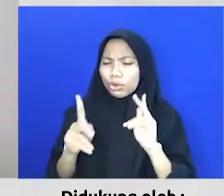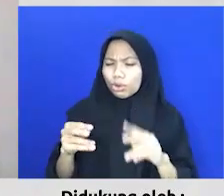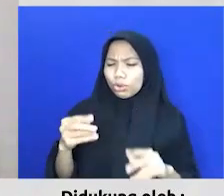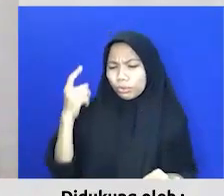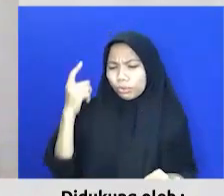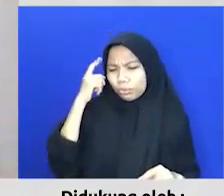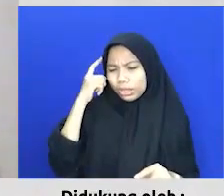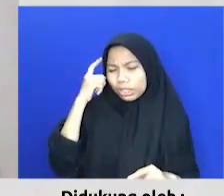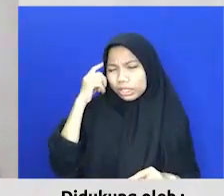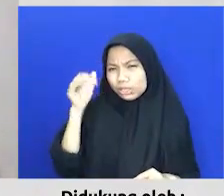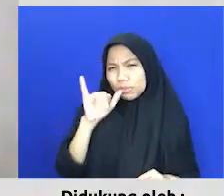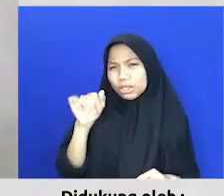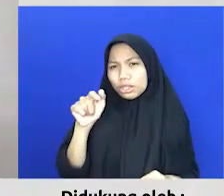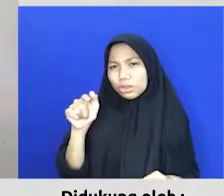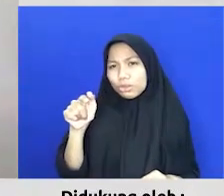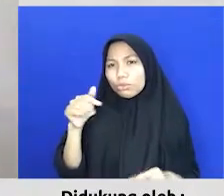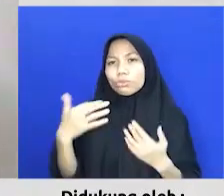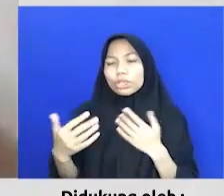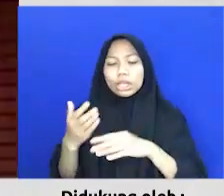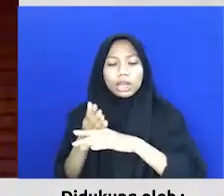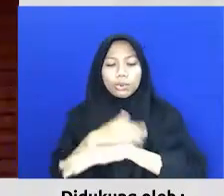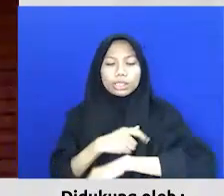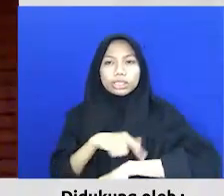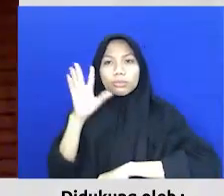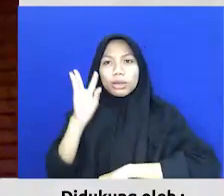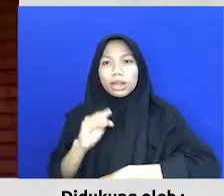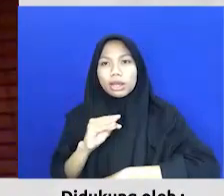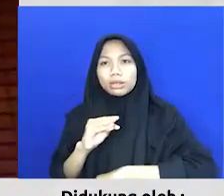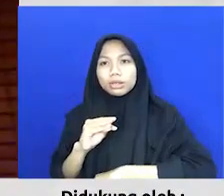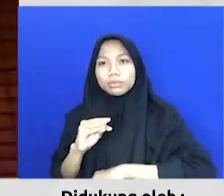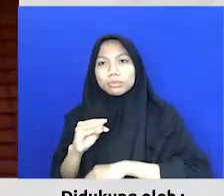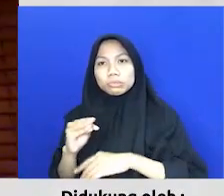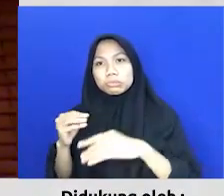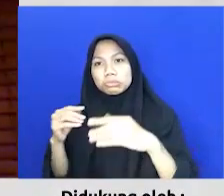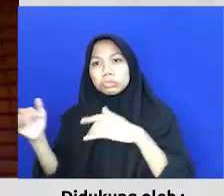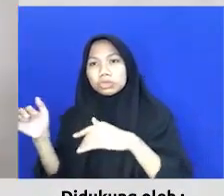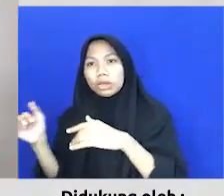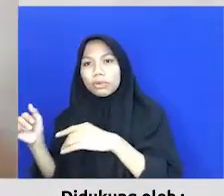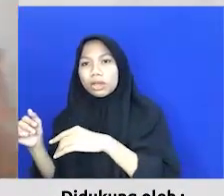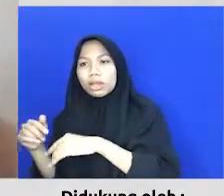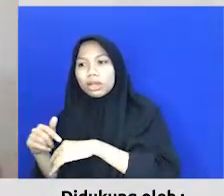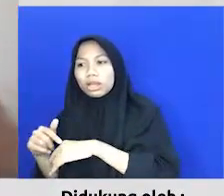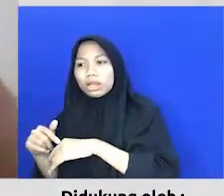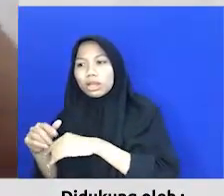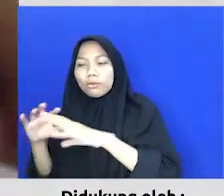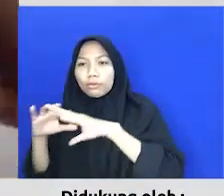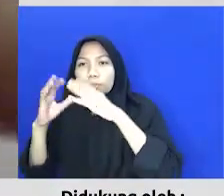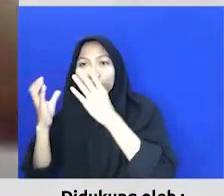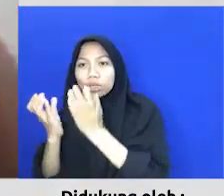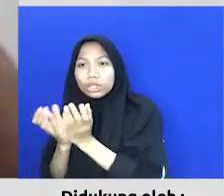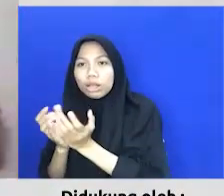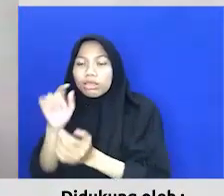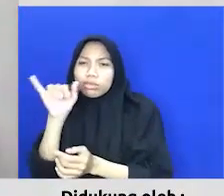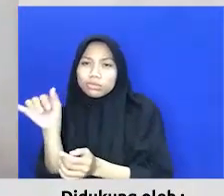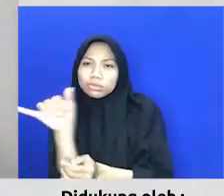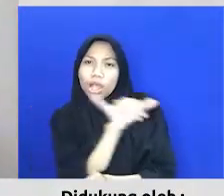the singing horror di lewat malam gitu ya. Pelacur yang karakternya bernyanyi menyambut wah